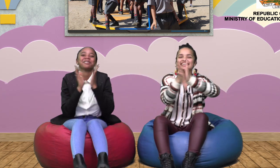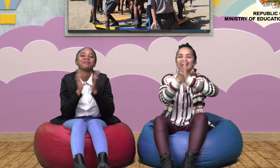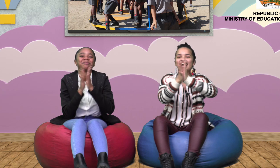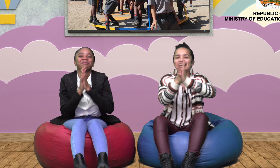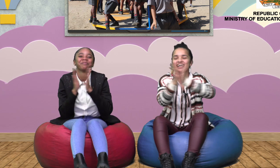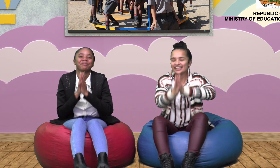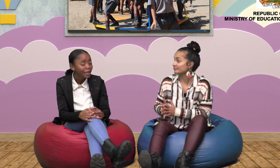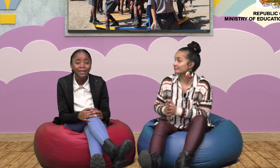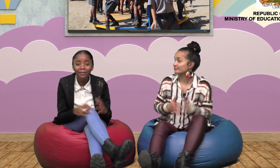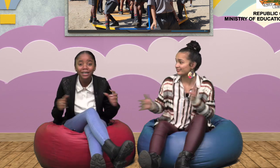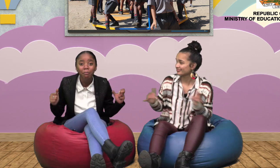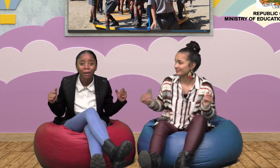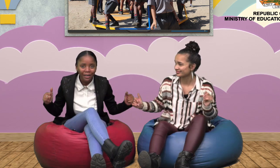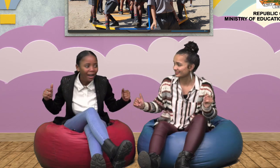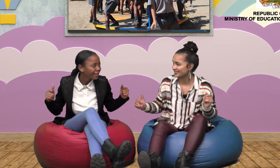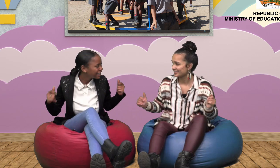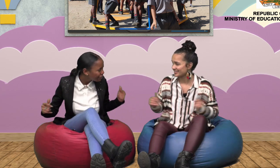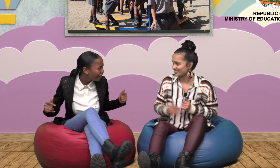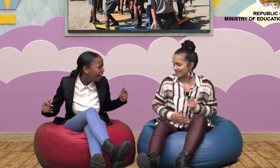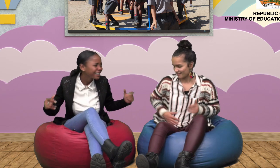10. Dit was 'n baie